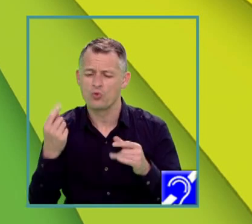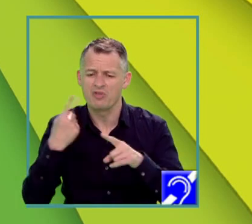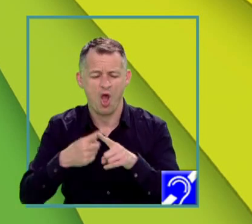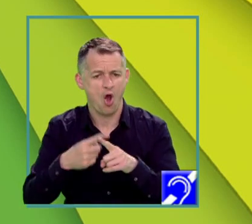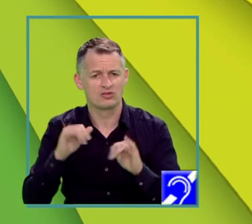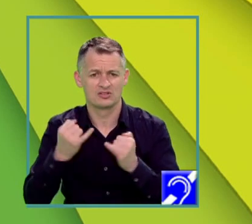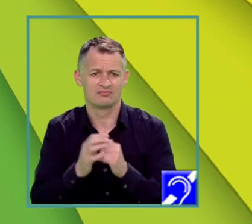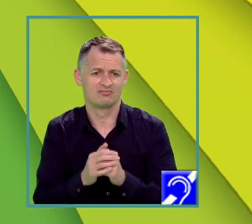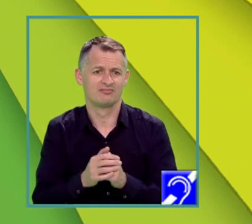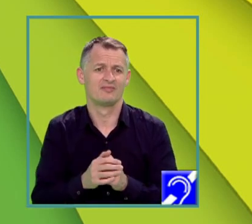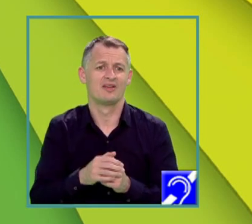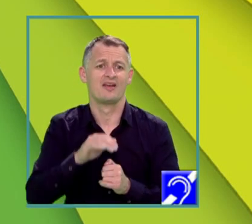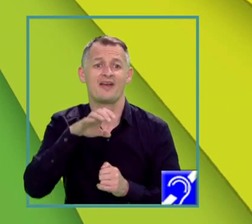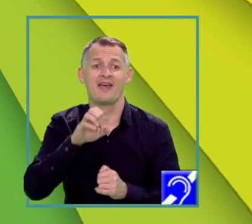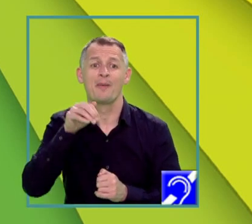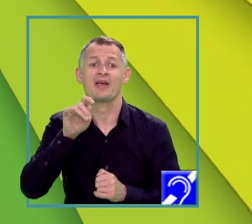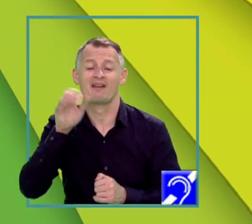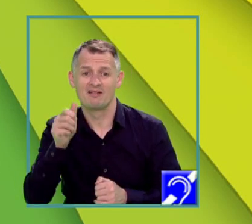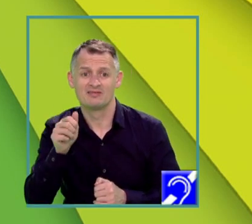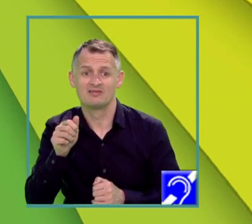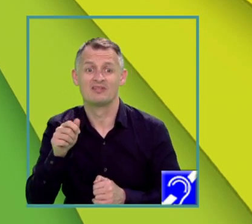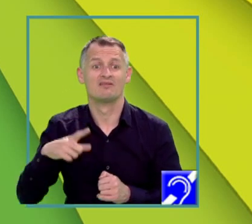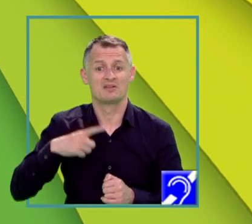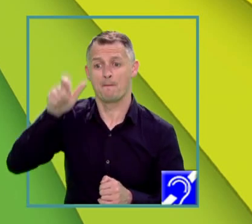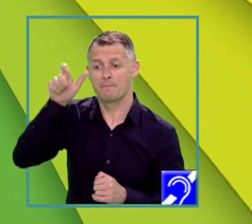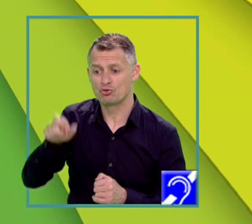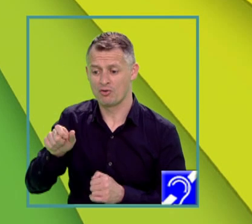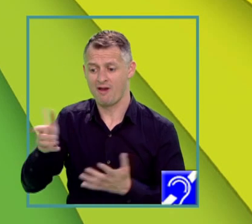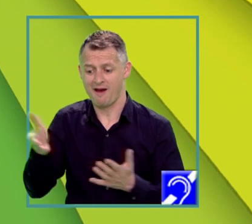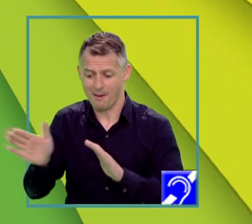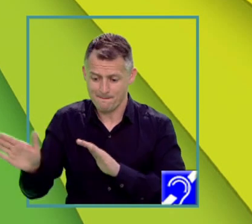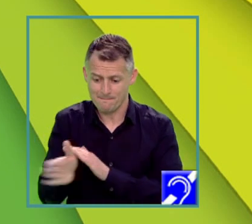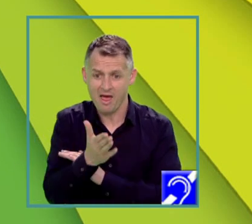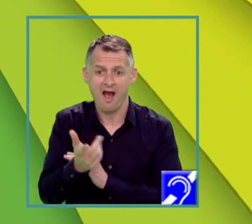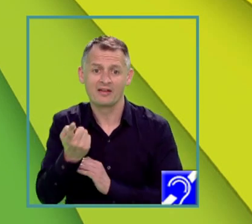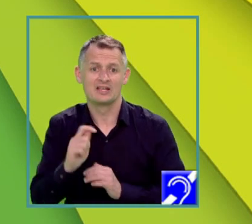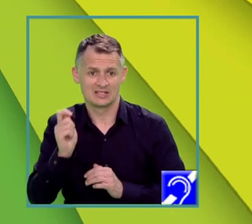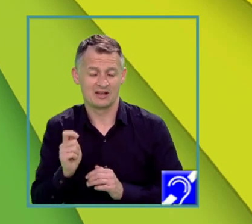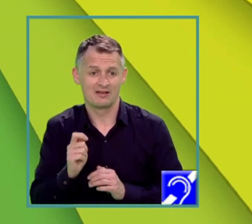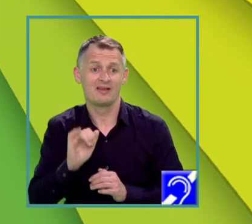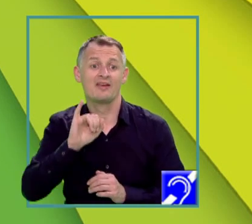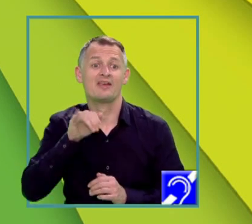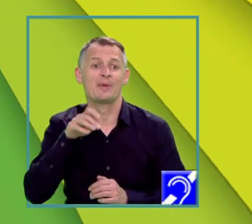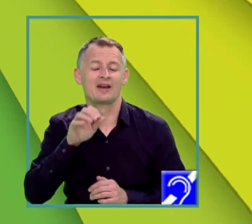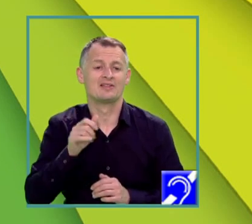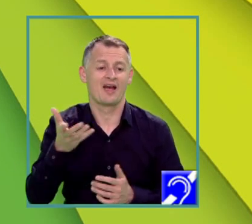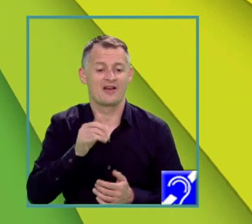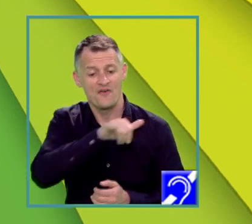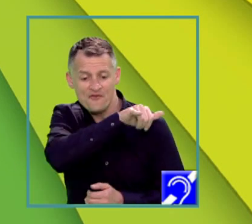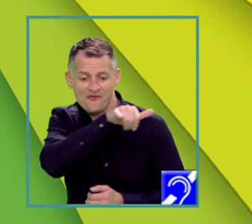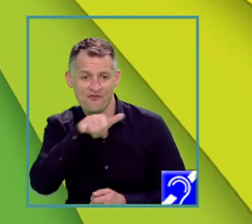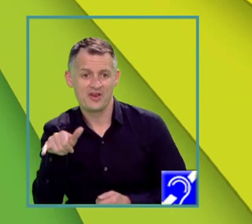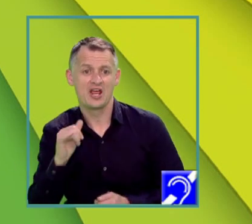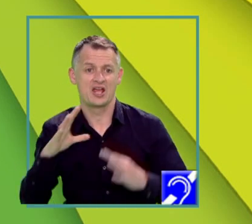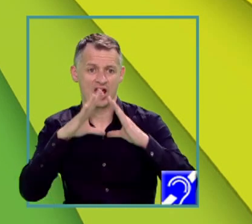emigranți sunt acele persoane care pleacă din țară imigranții care vin în țară Așadar să fim